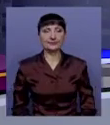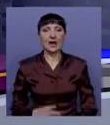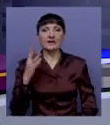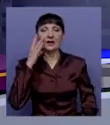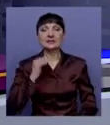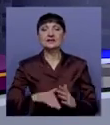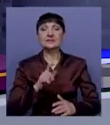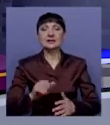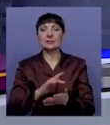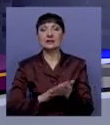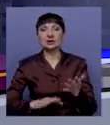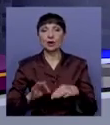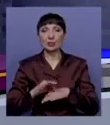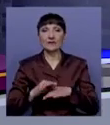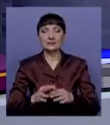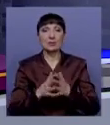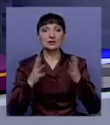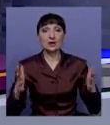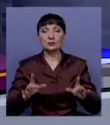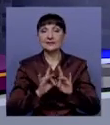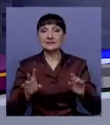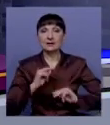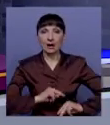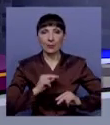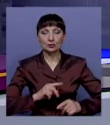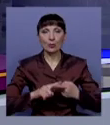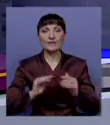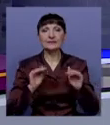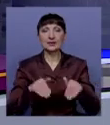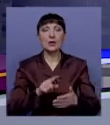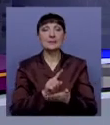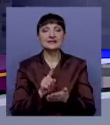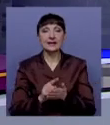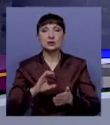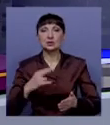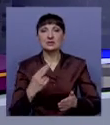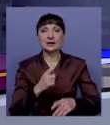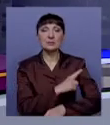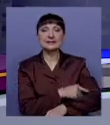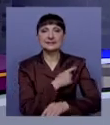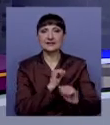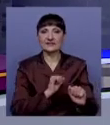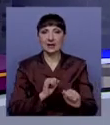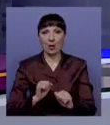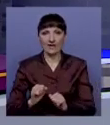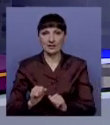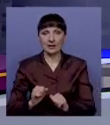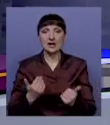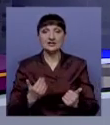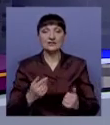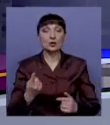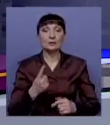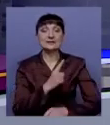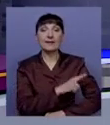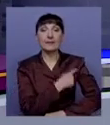В Алматы специалисты продолжают проводить масштабную разъяснительную работу по внедрению обязательного социального медицинского страхования. Сегодня в одной